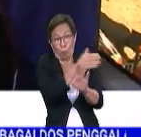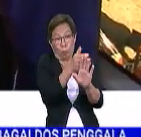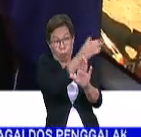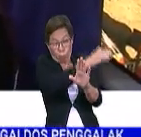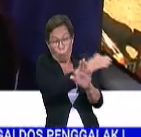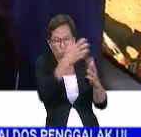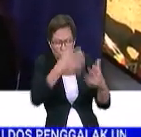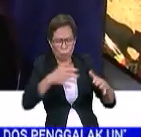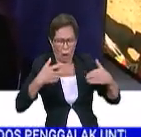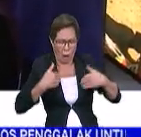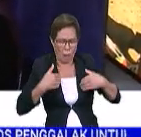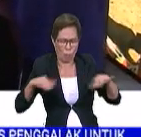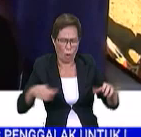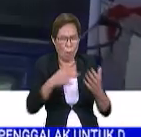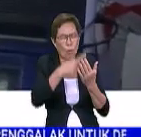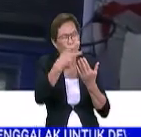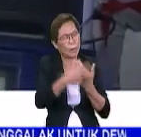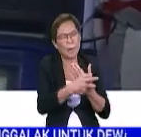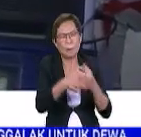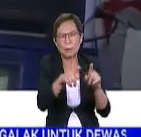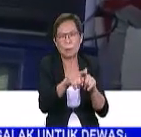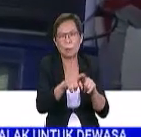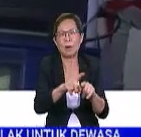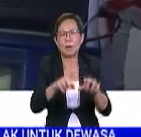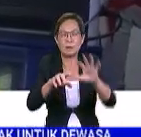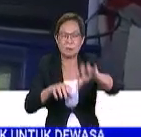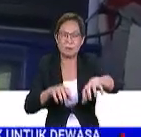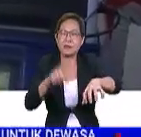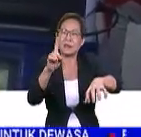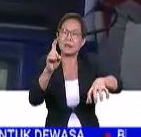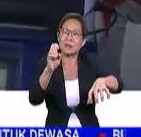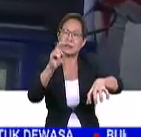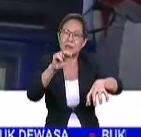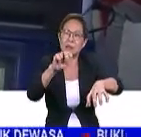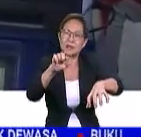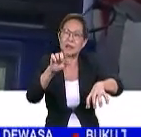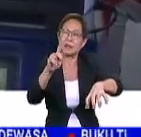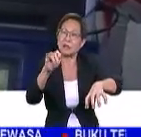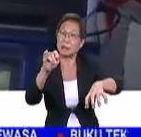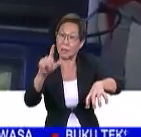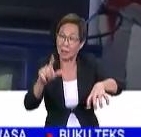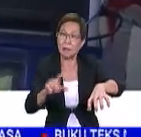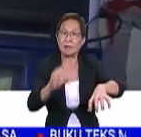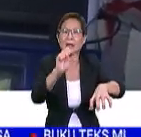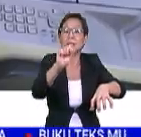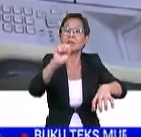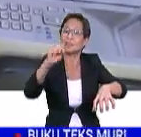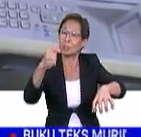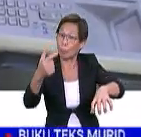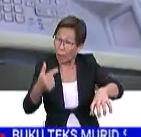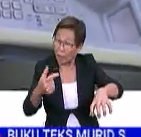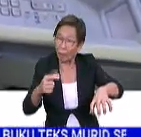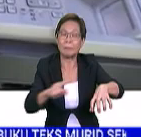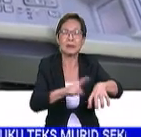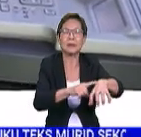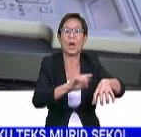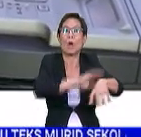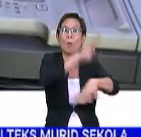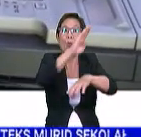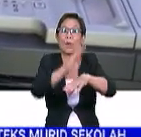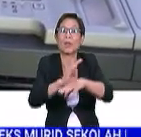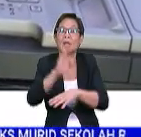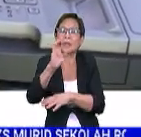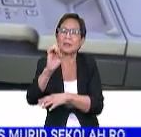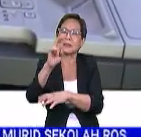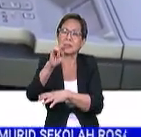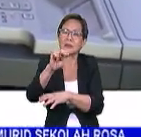ada melaksanakan program yang seumpama ini di daerah Dengkil, di daerah Sepang dan juga di Bukit Canggang,